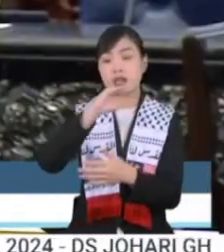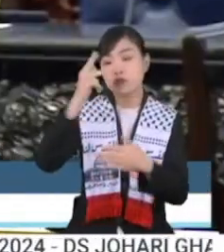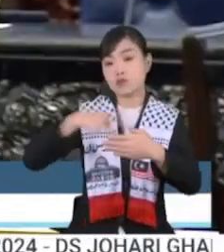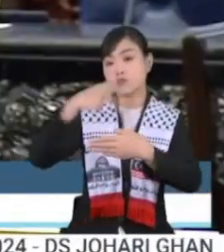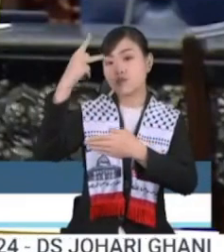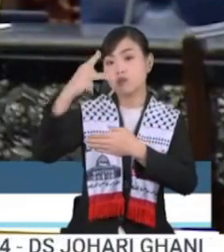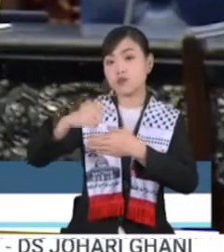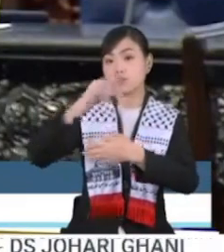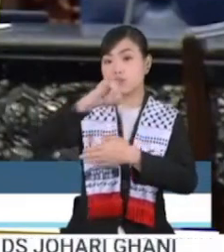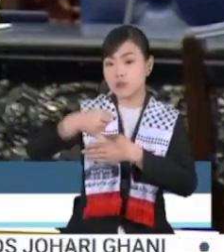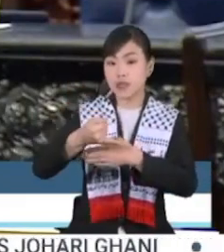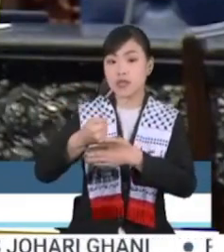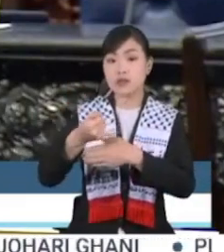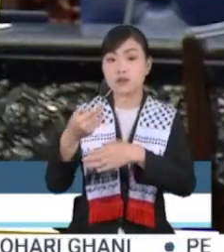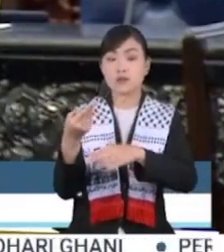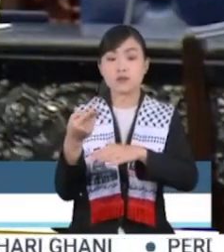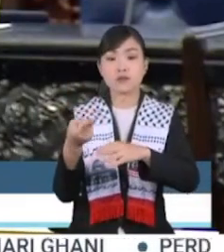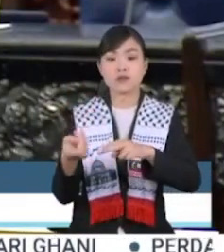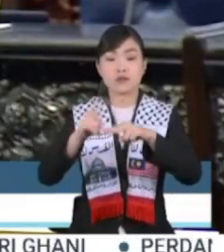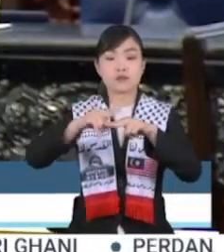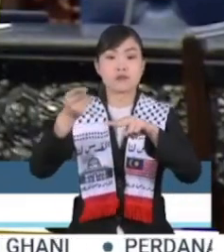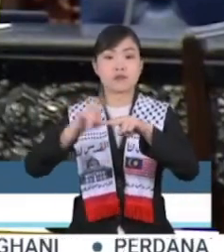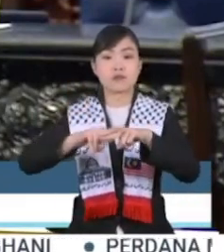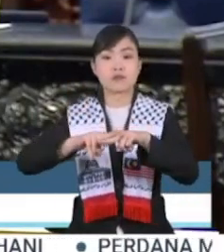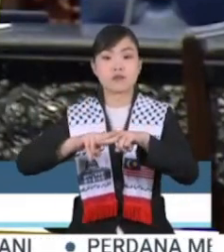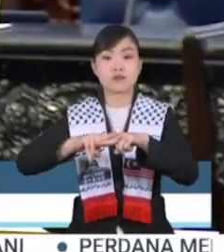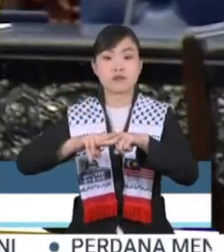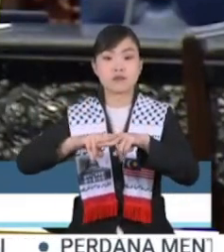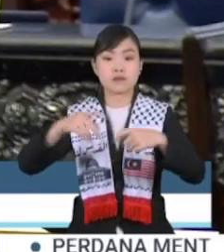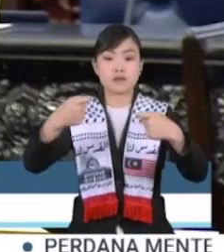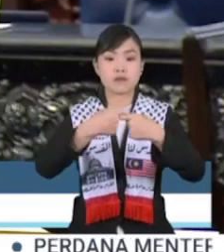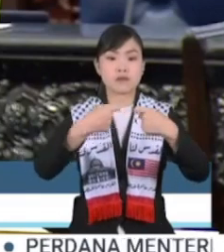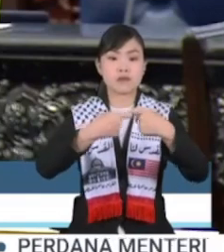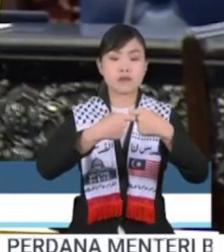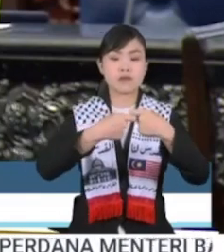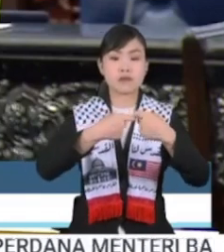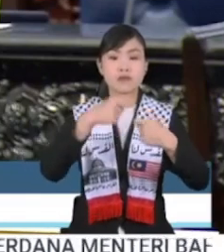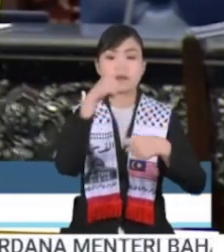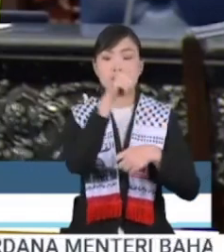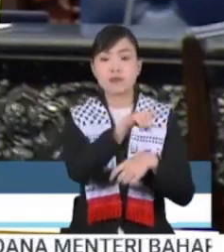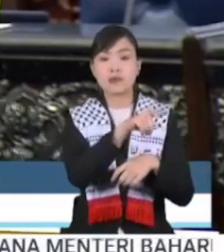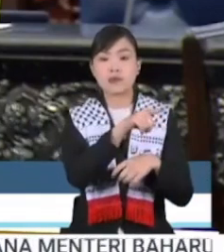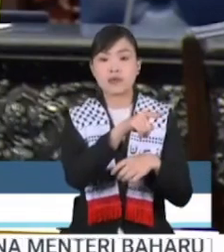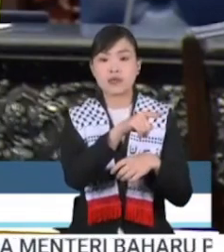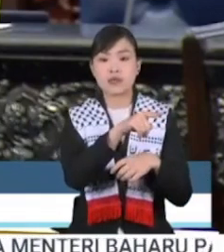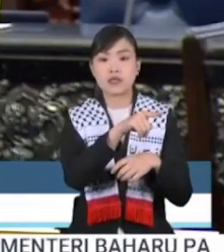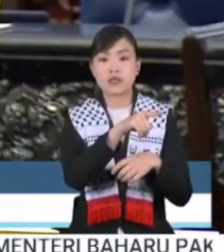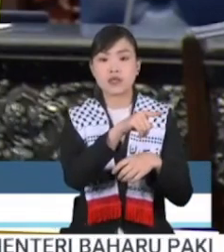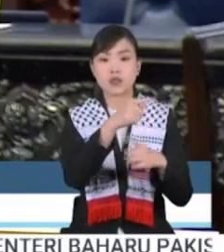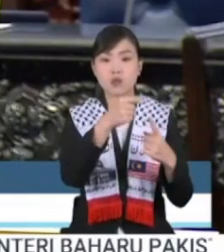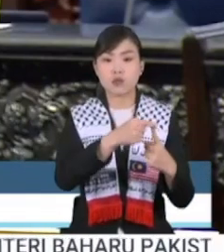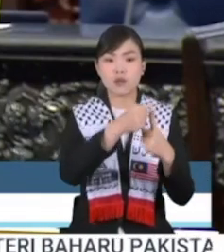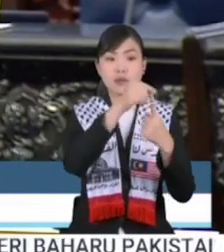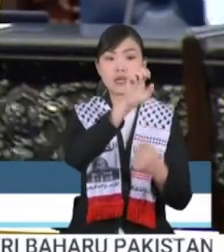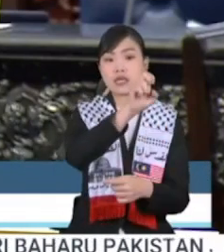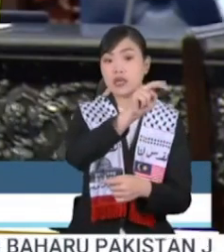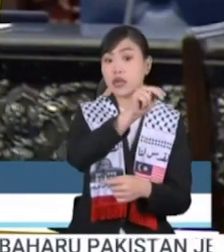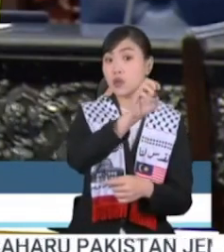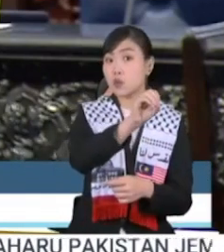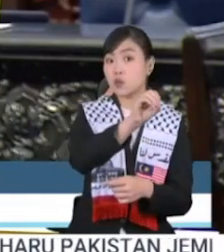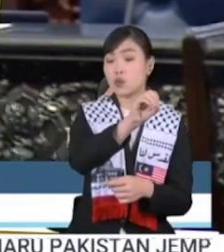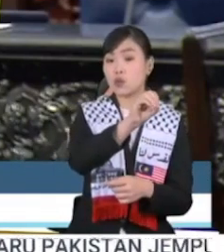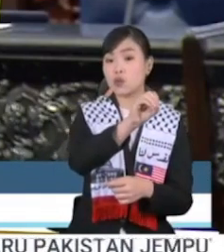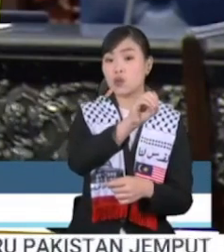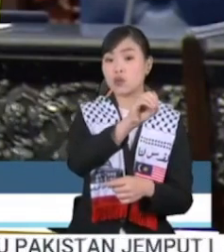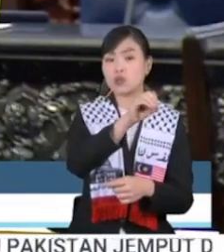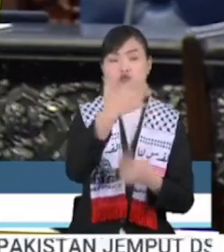meningkatkan kapasiti penjanaan 10 MW lagi di pencawang pembahagi utama Eno telah